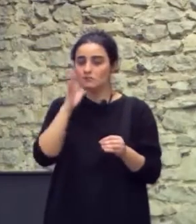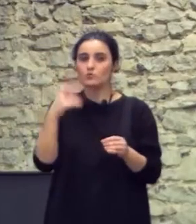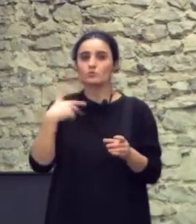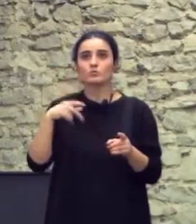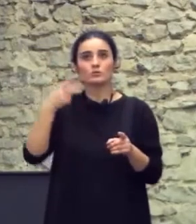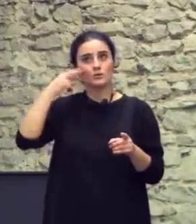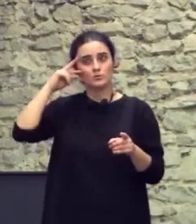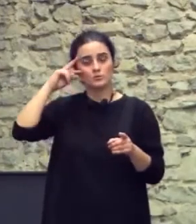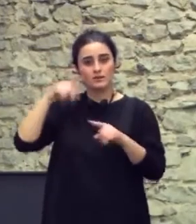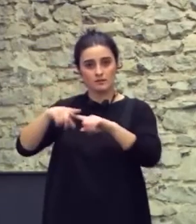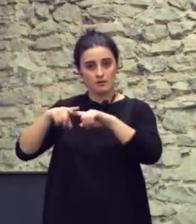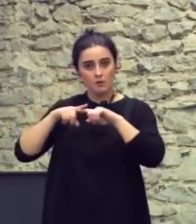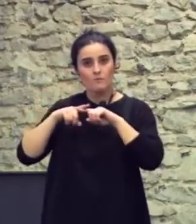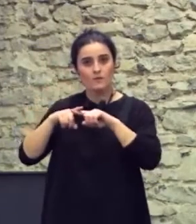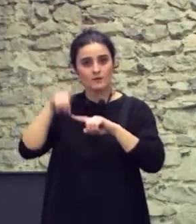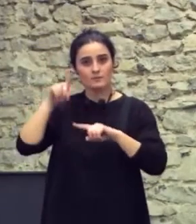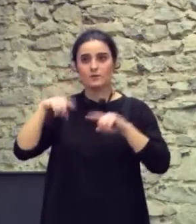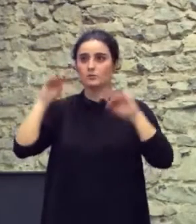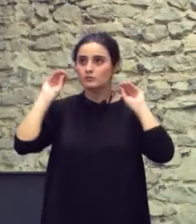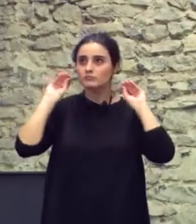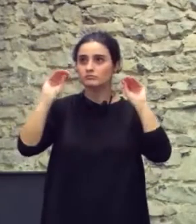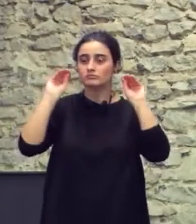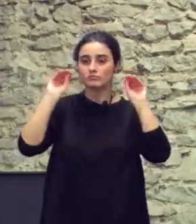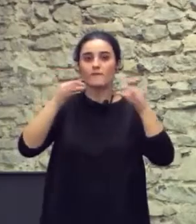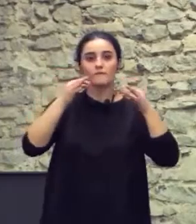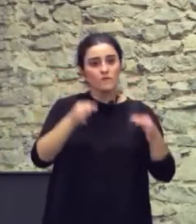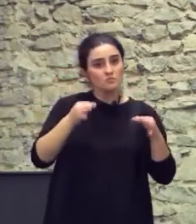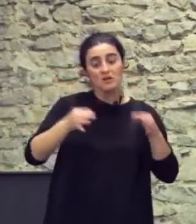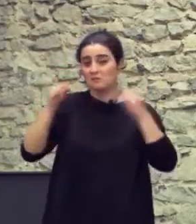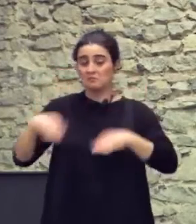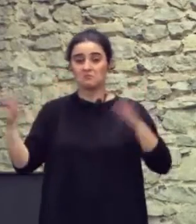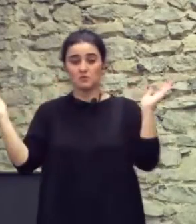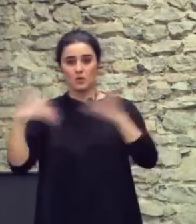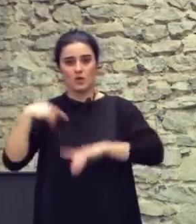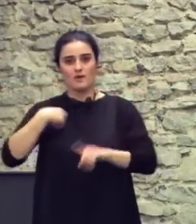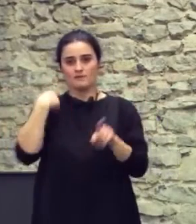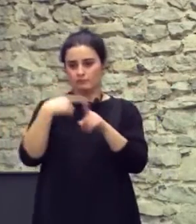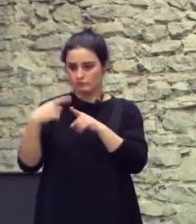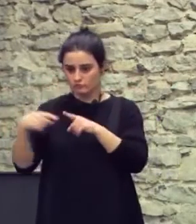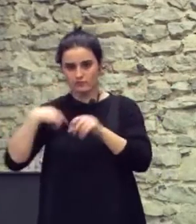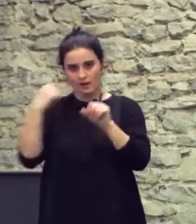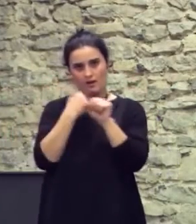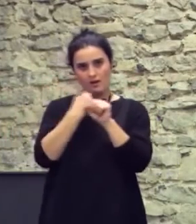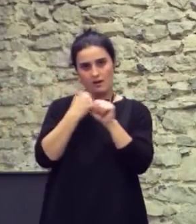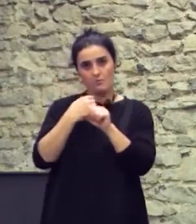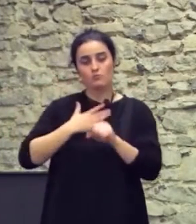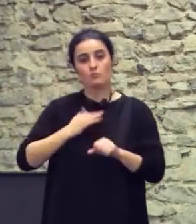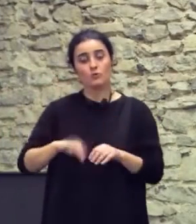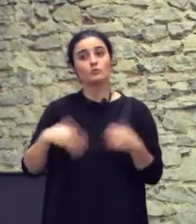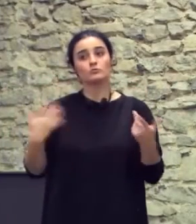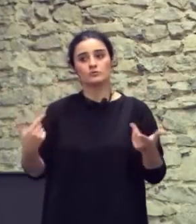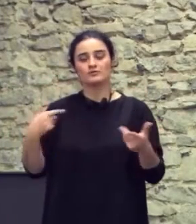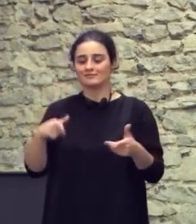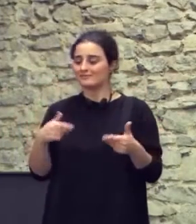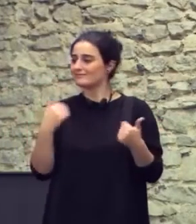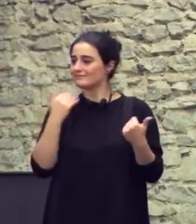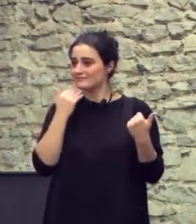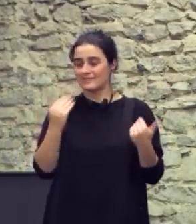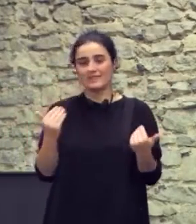esperientzia hori konpartitzeko hezkuntza formal eta ez formalean aritzen ziren pertsonekin, orduan beraiek ere